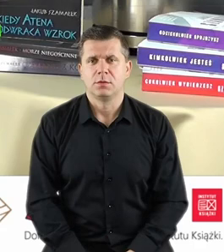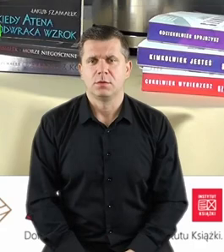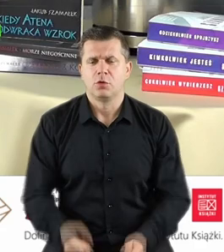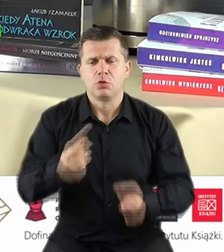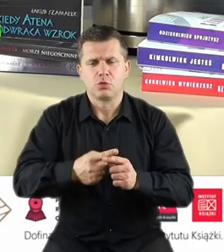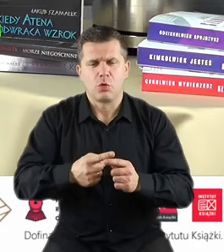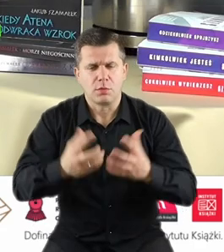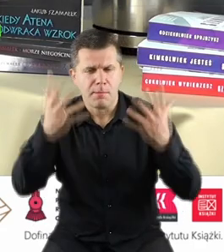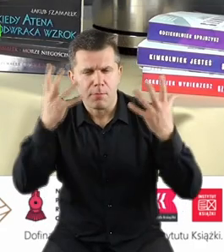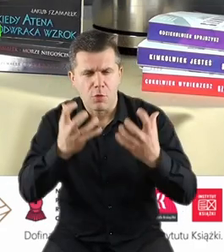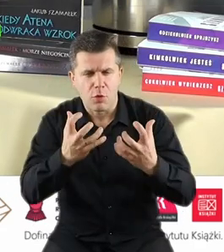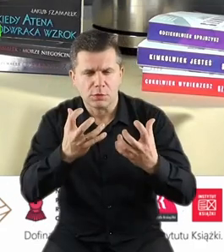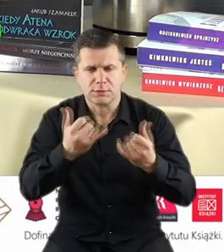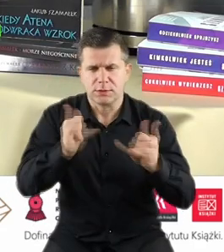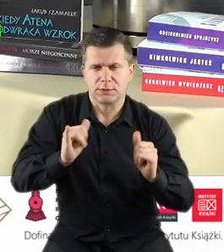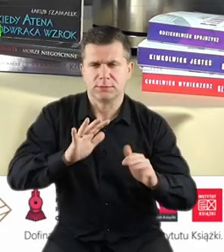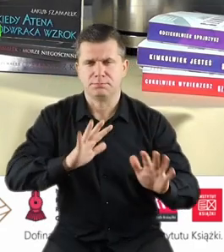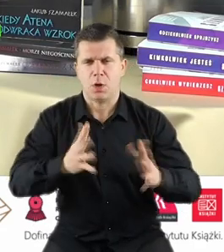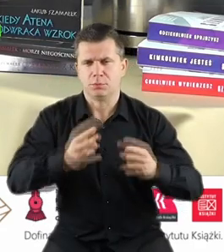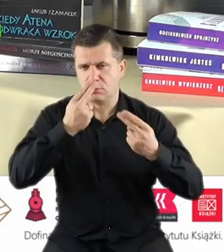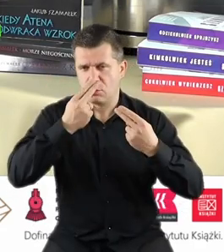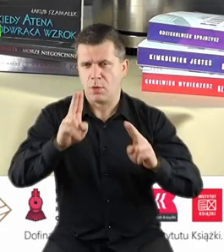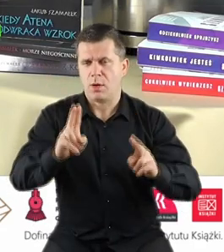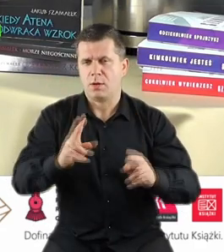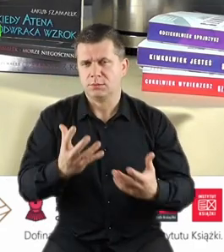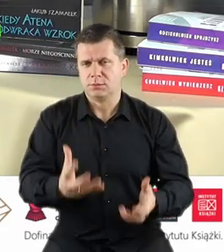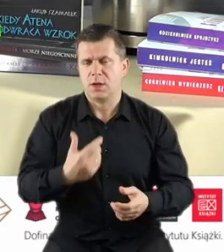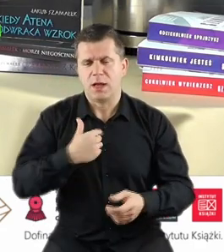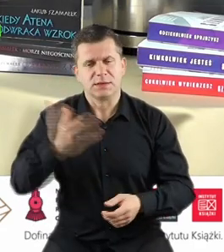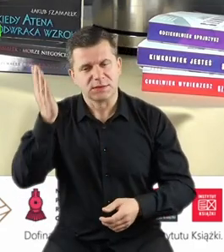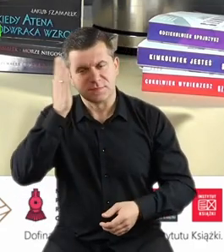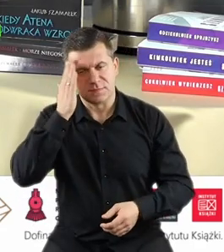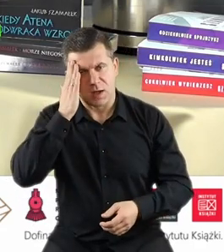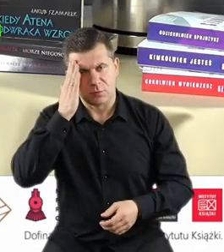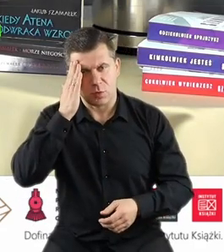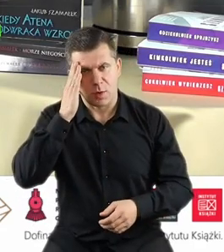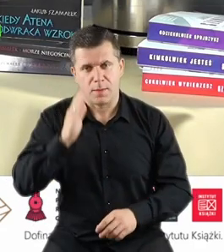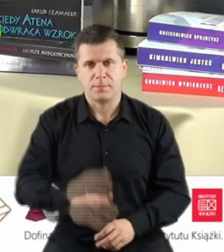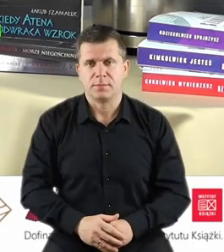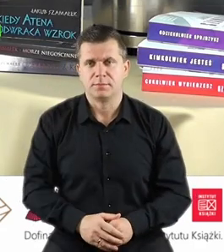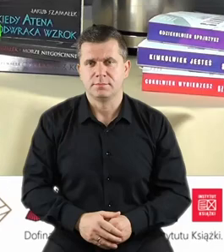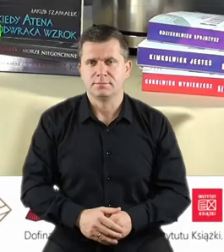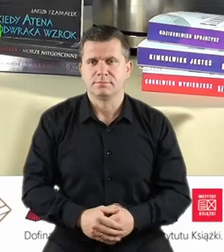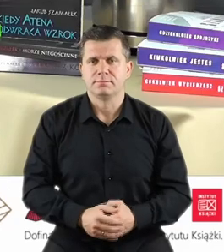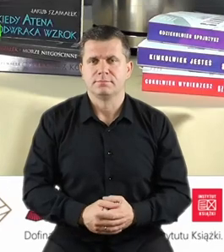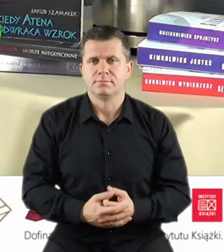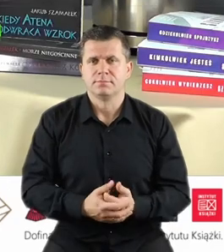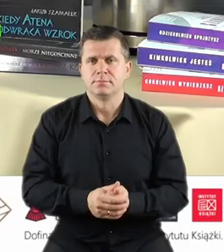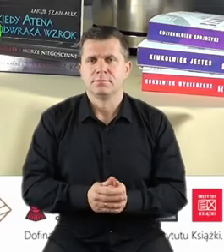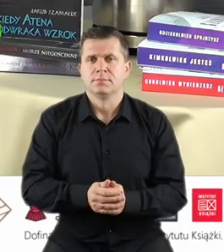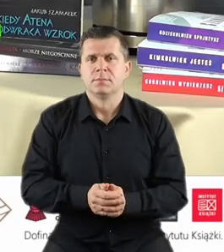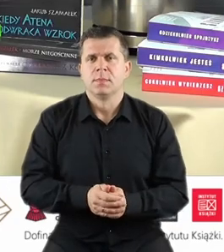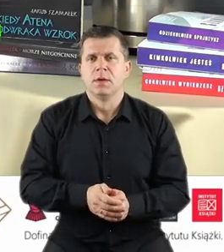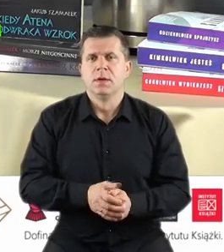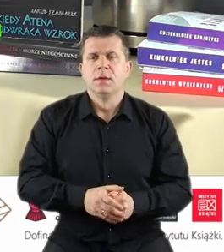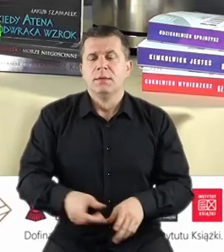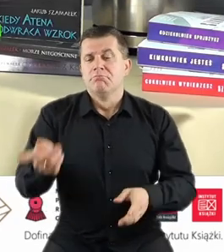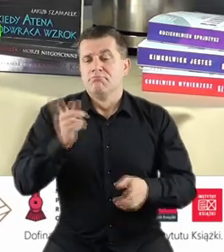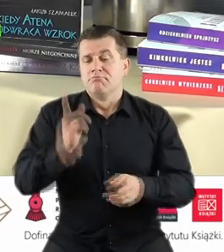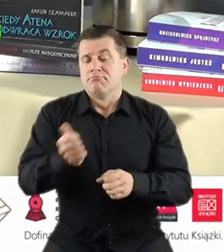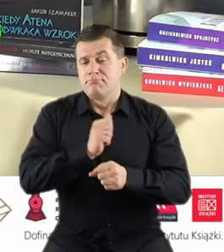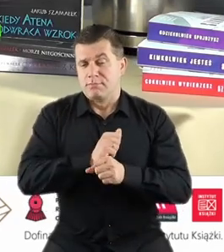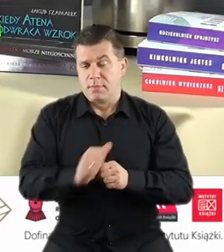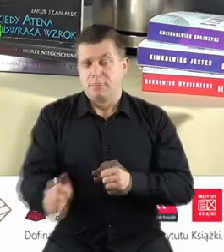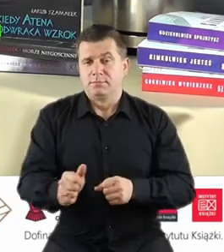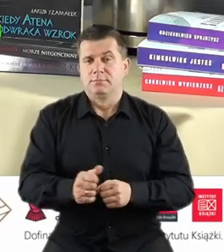mroczniejszej konwencji, to świadomie sięgnąłem po takie archetypy powieści noir. Czyli właśnie jest Lough